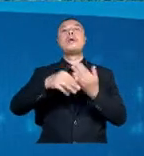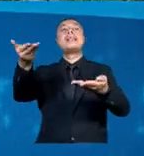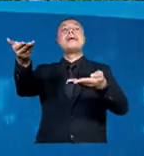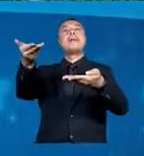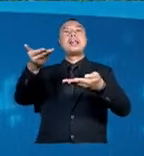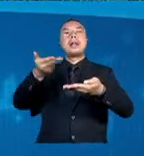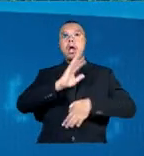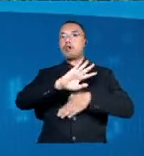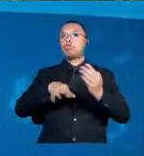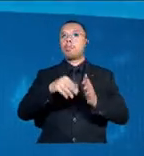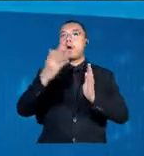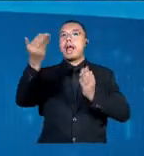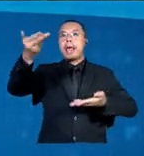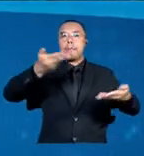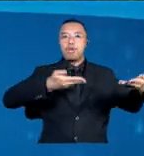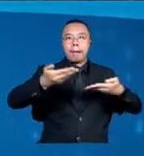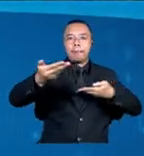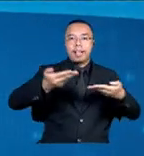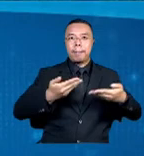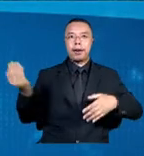kita di